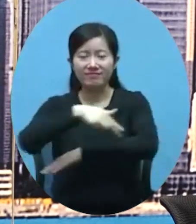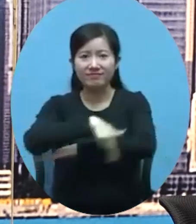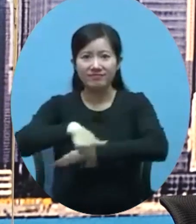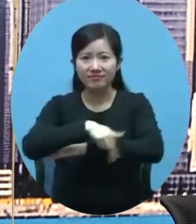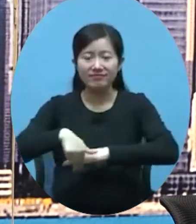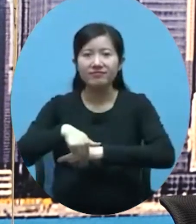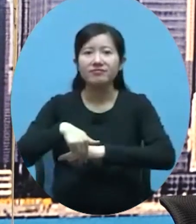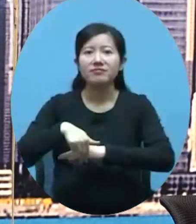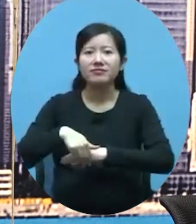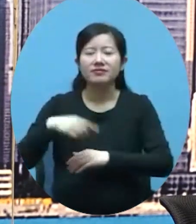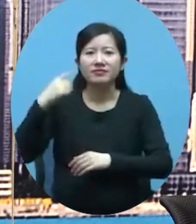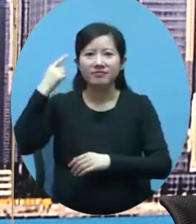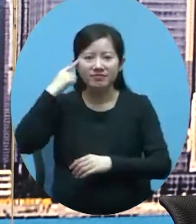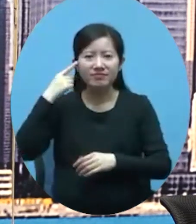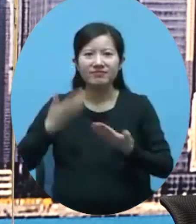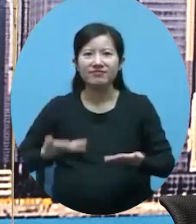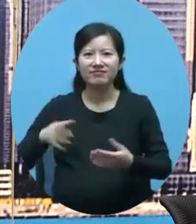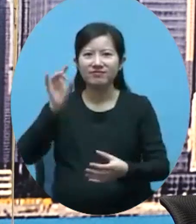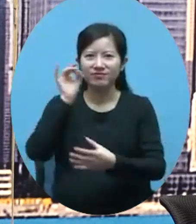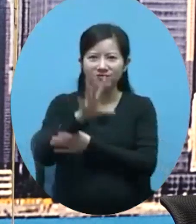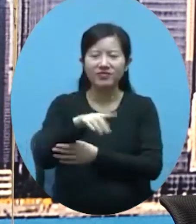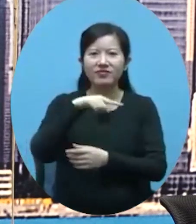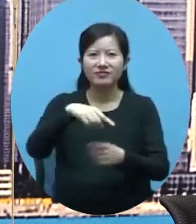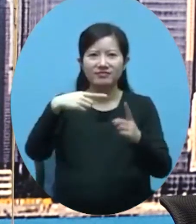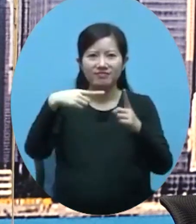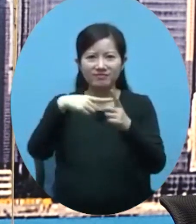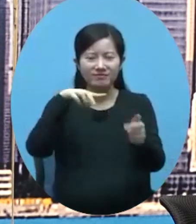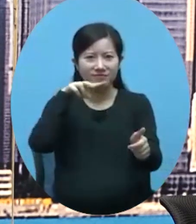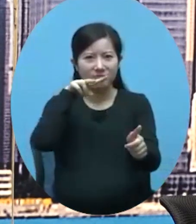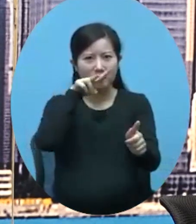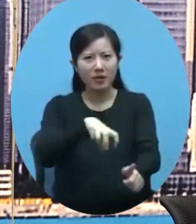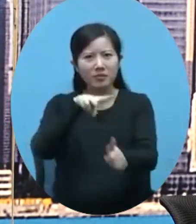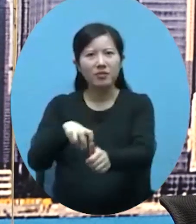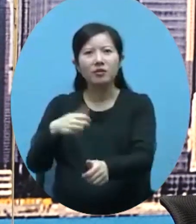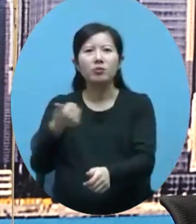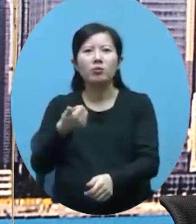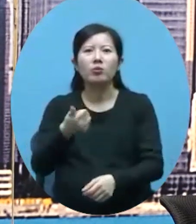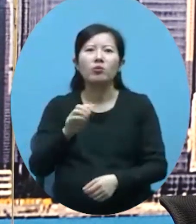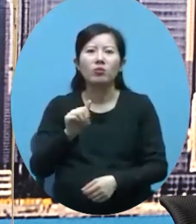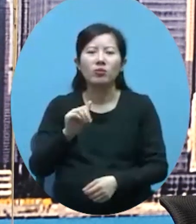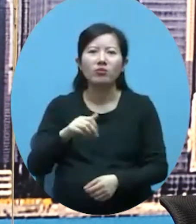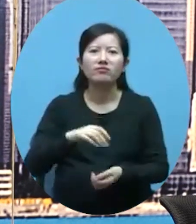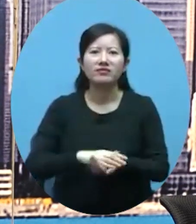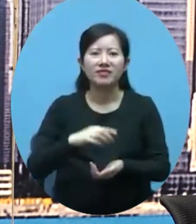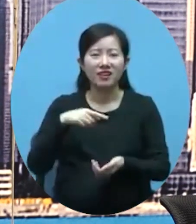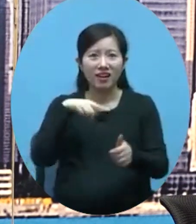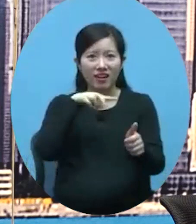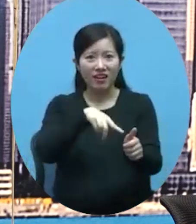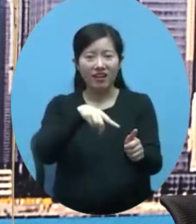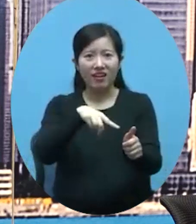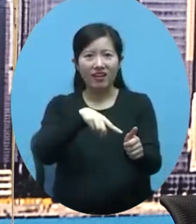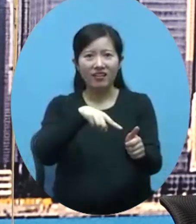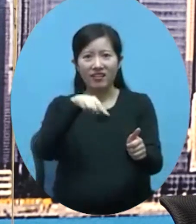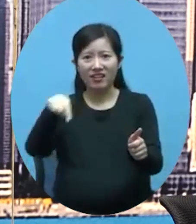希望可以再早一步识别我们的患者尽量减低患者可能在社